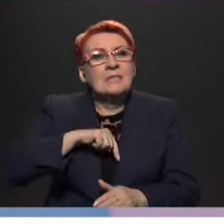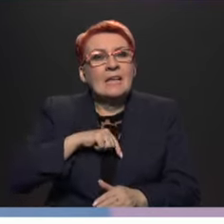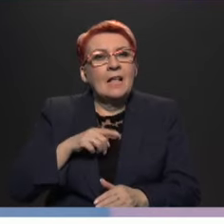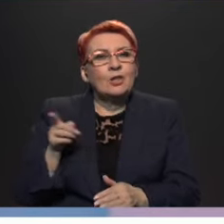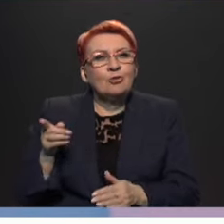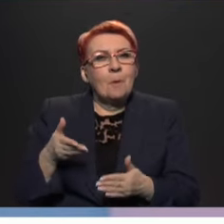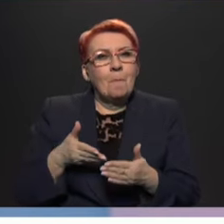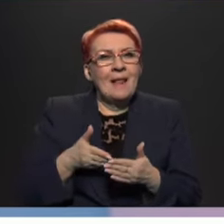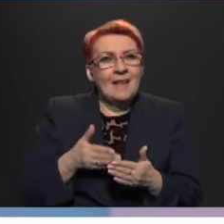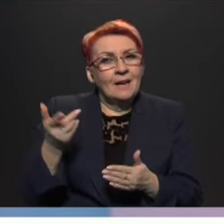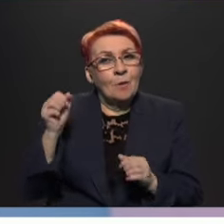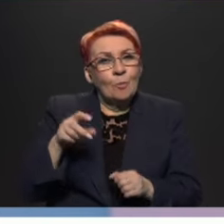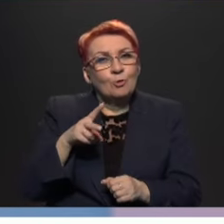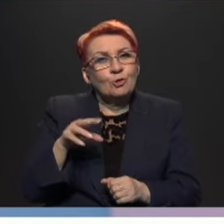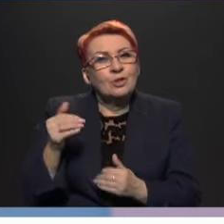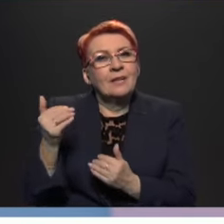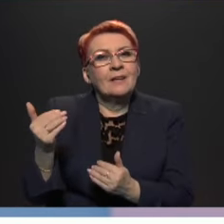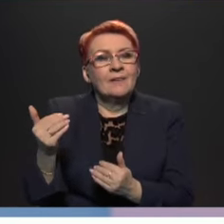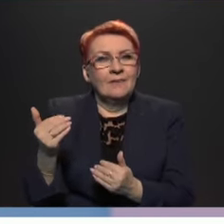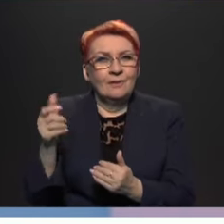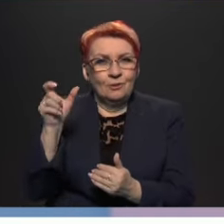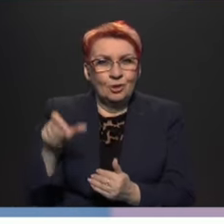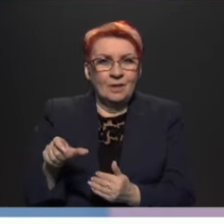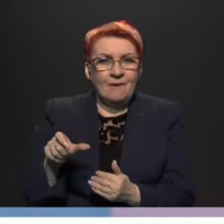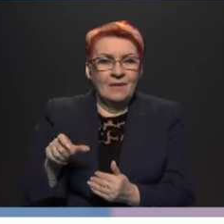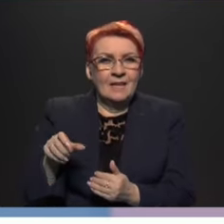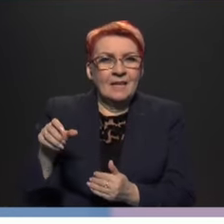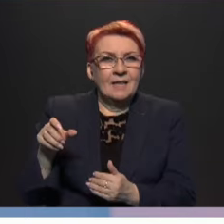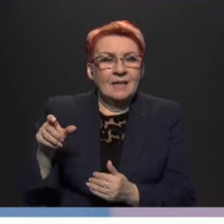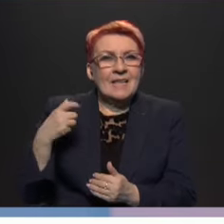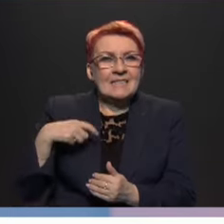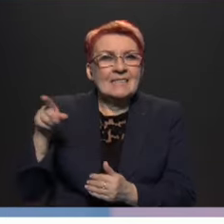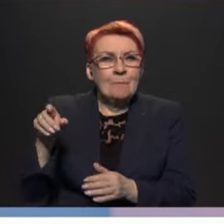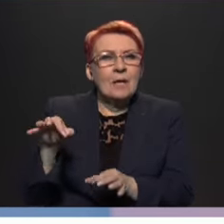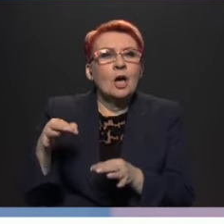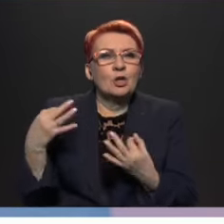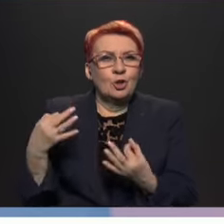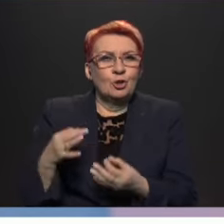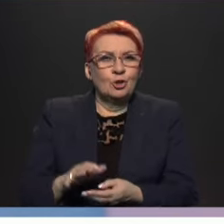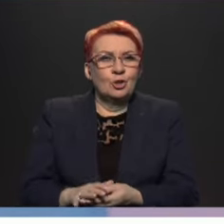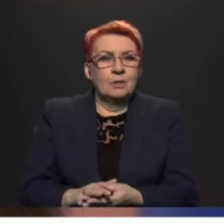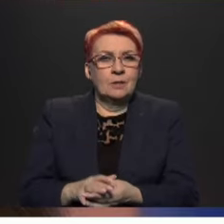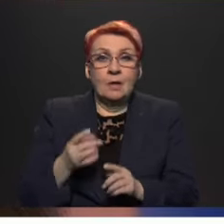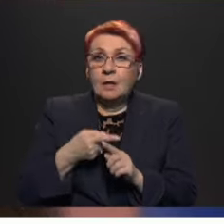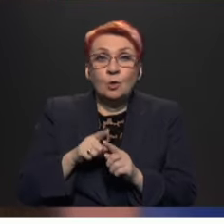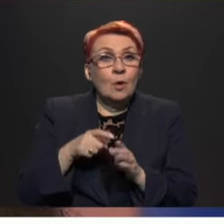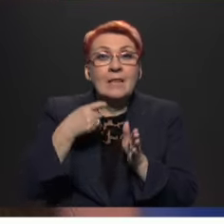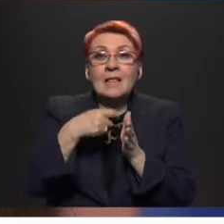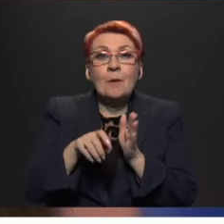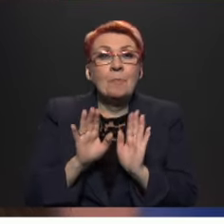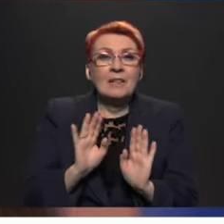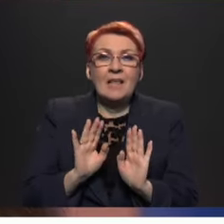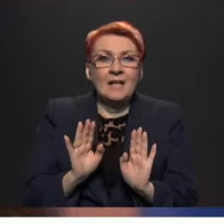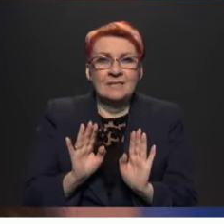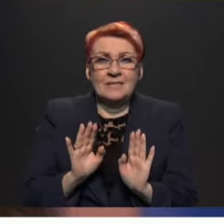барьере. Сможет ли человек действительно себе разрешить, во-первых, но это не будет предательством, это не